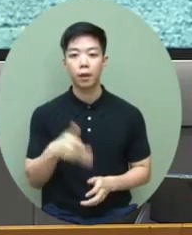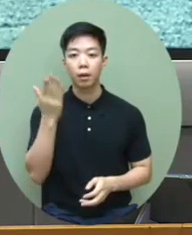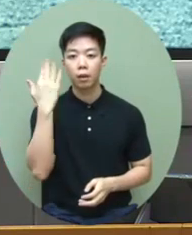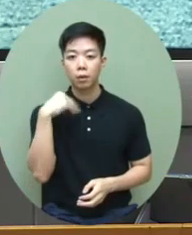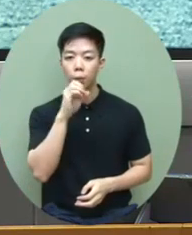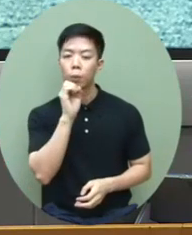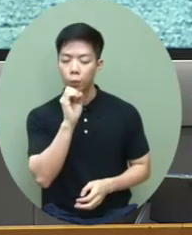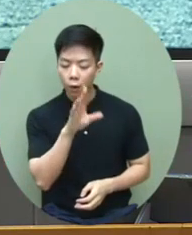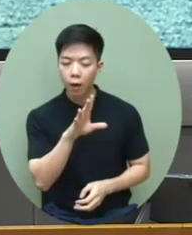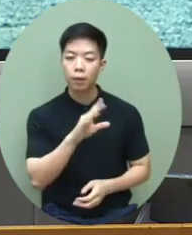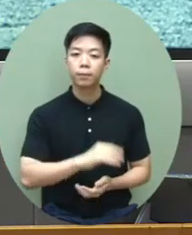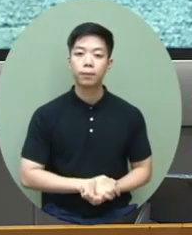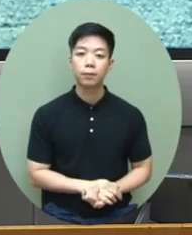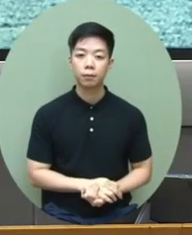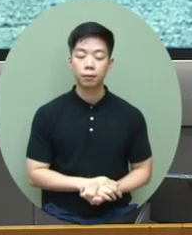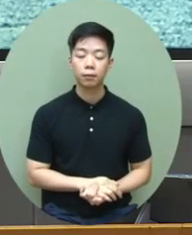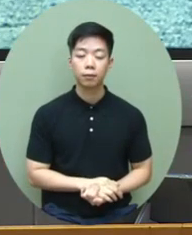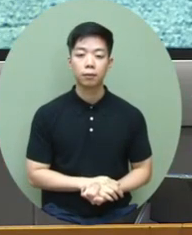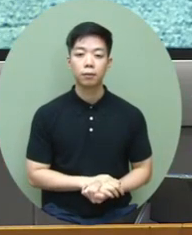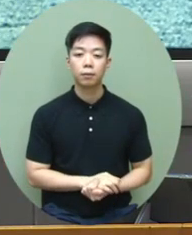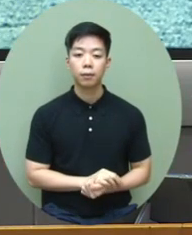先講係話佢喺